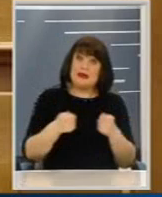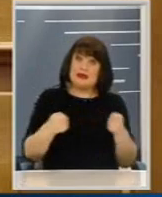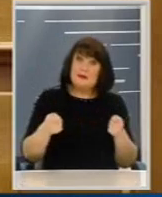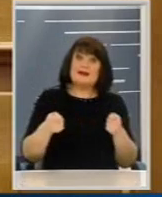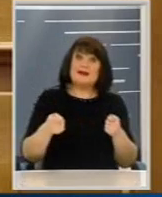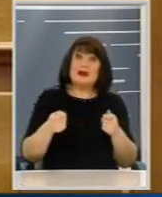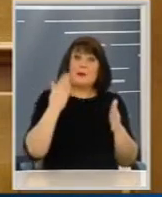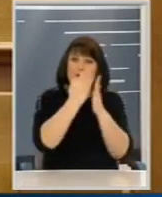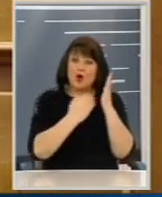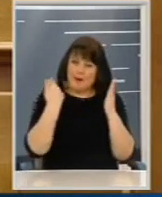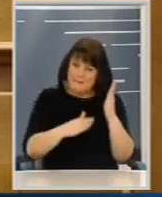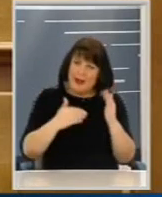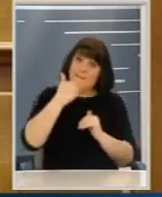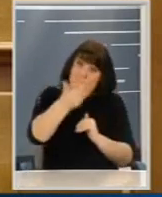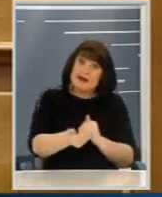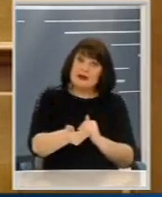τέλος του προγράμματος?